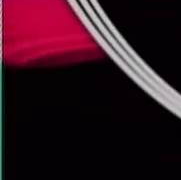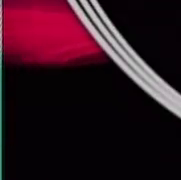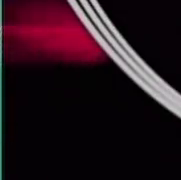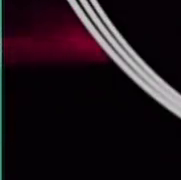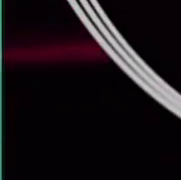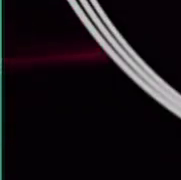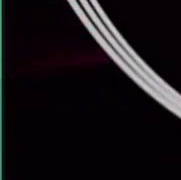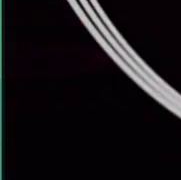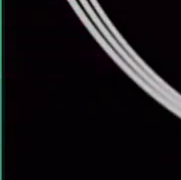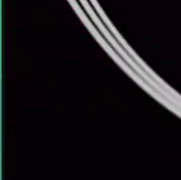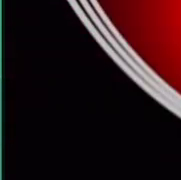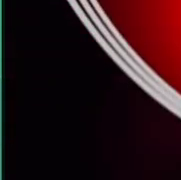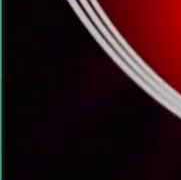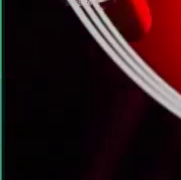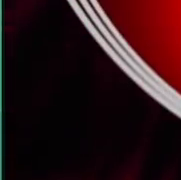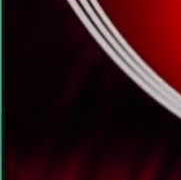काठमाडौँ।